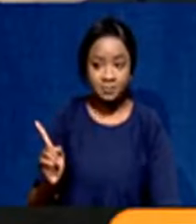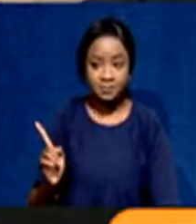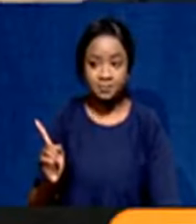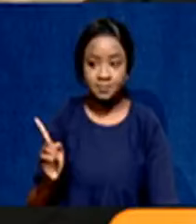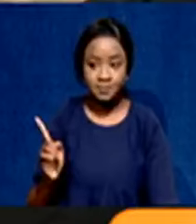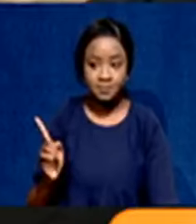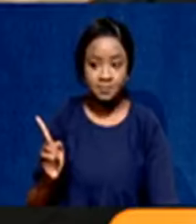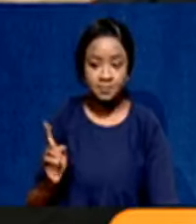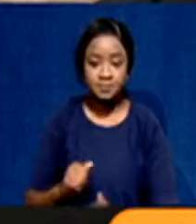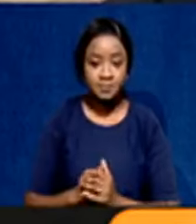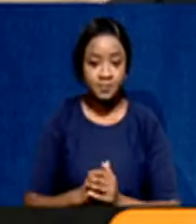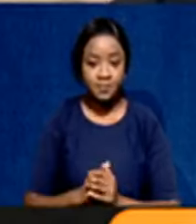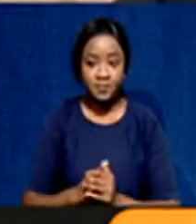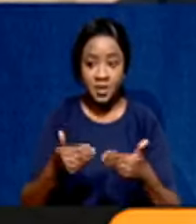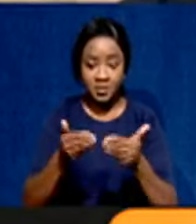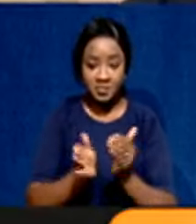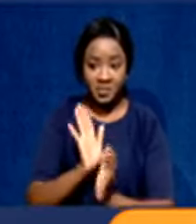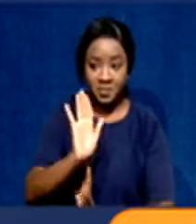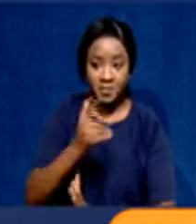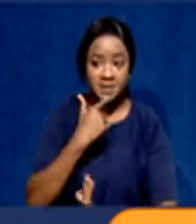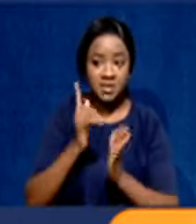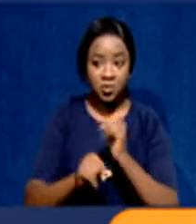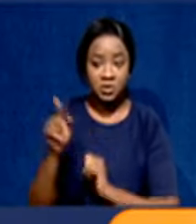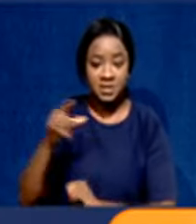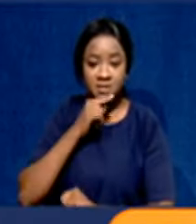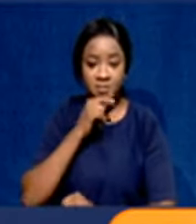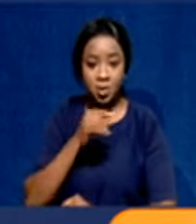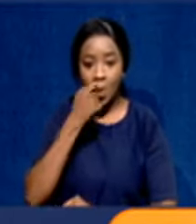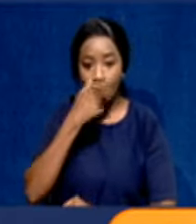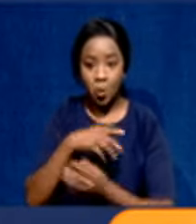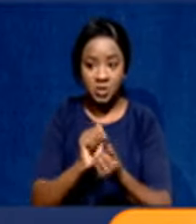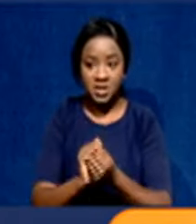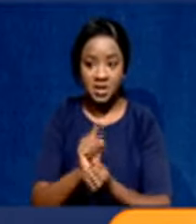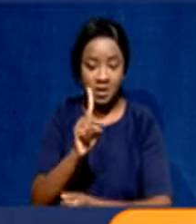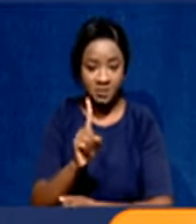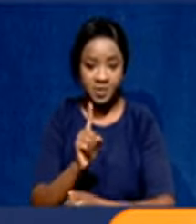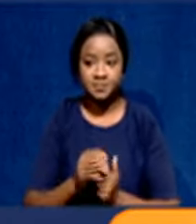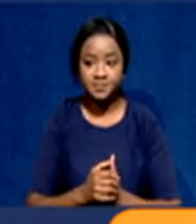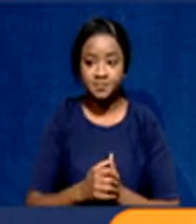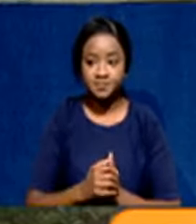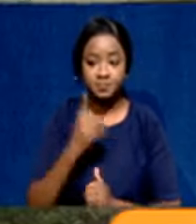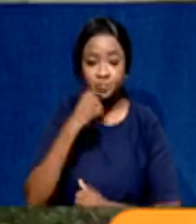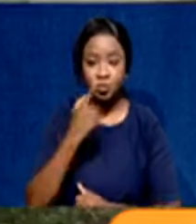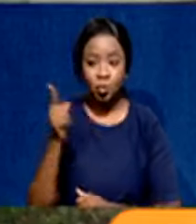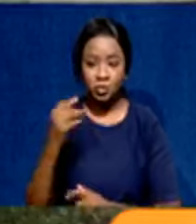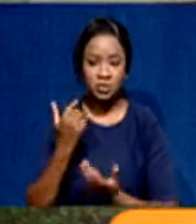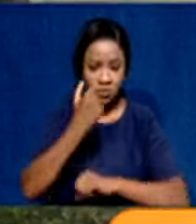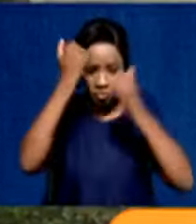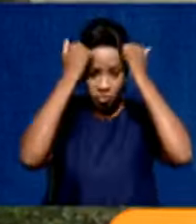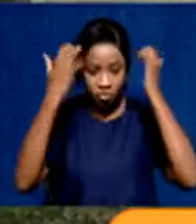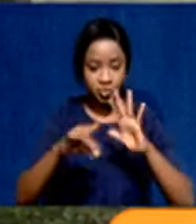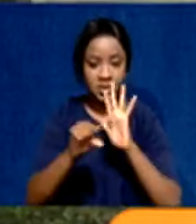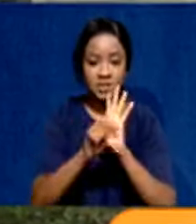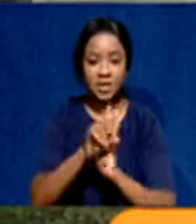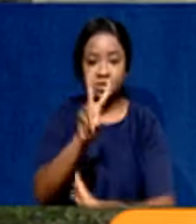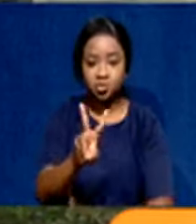mamani king na familia muham mwenye umri wa miaka 11 ambe alu mwf wa gr